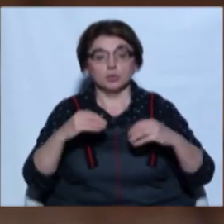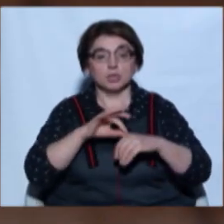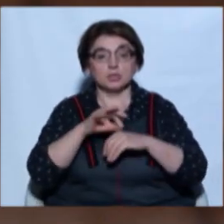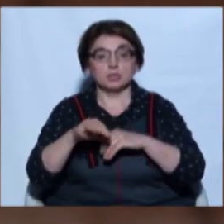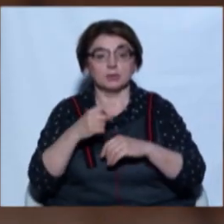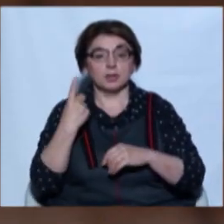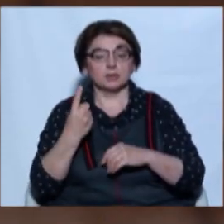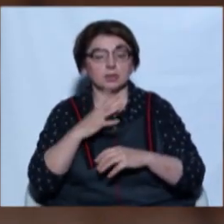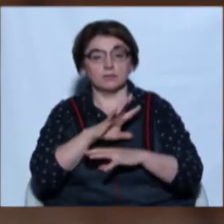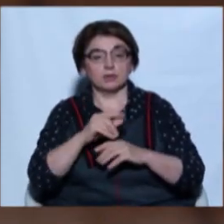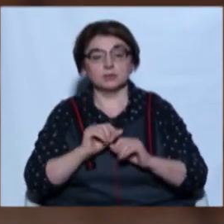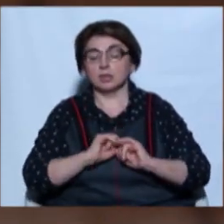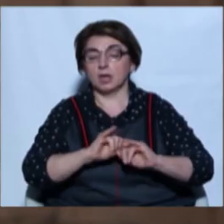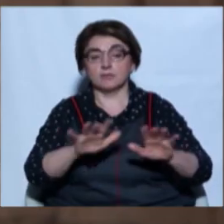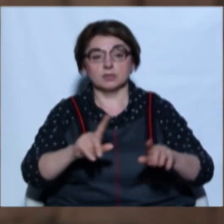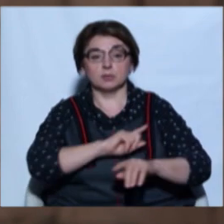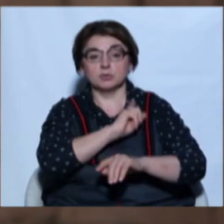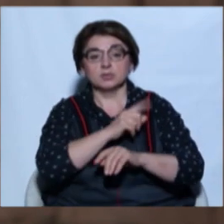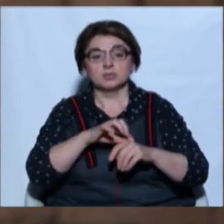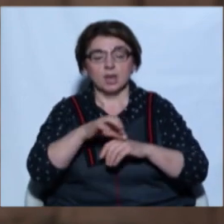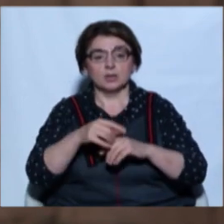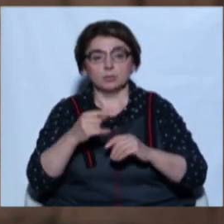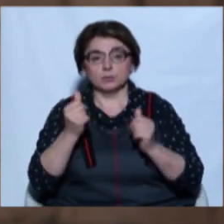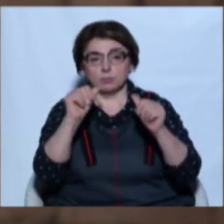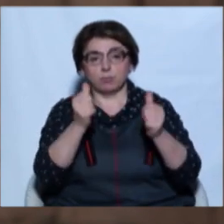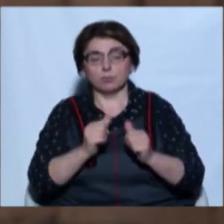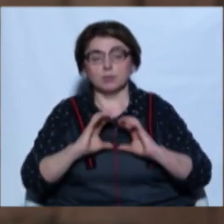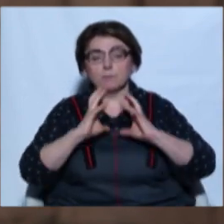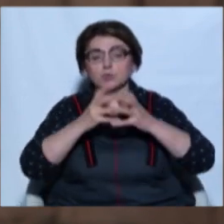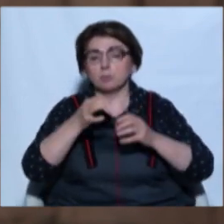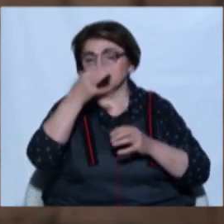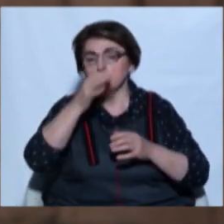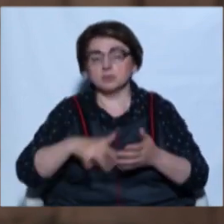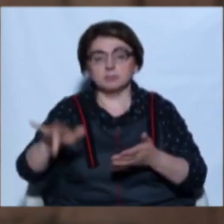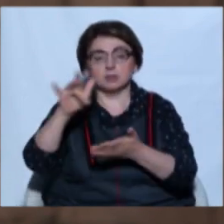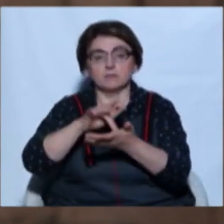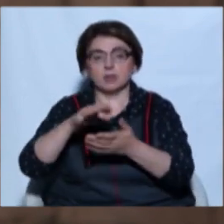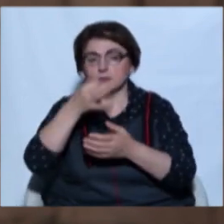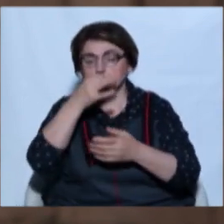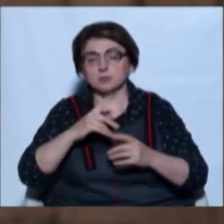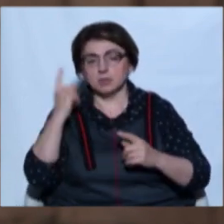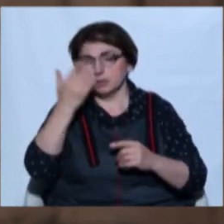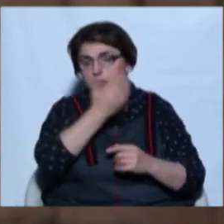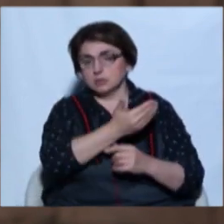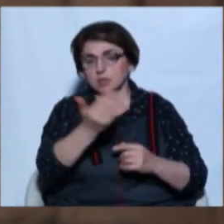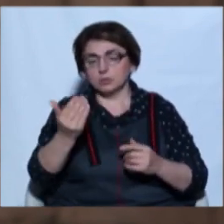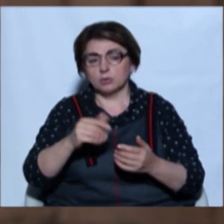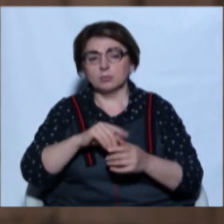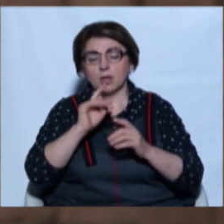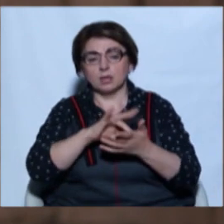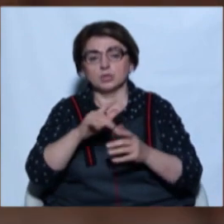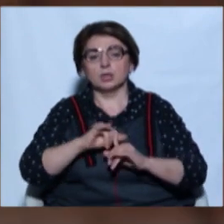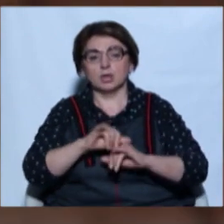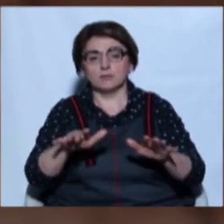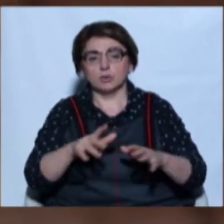ძალადობა ერთ-ერთი ყველაზე გავრცელებული ძალადობის ფორმაა და მსოფლიოს ნებისმიერ ქვეყანაში, ნებისმიერ საზოგადოებრივ ფენაშია